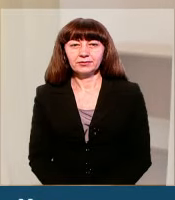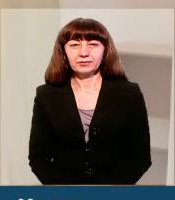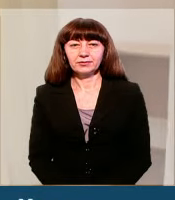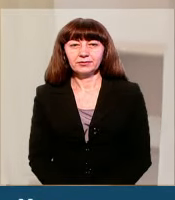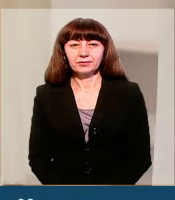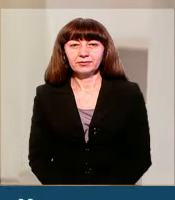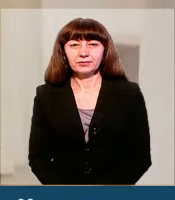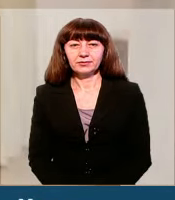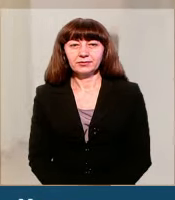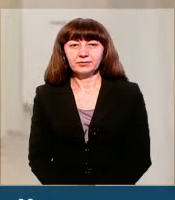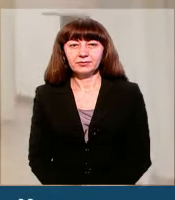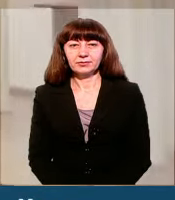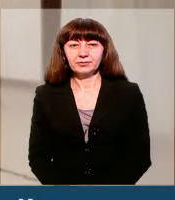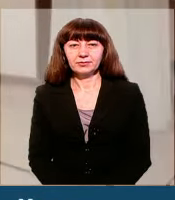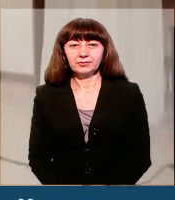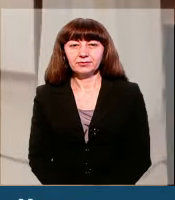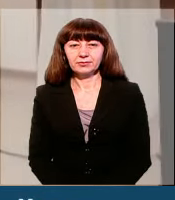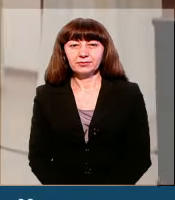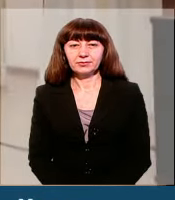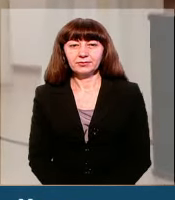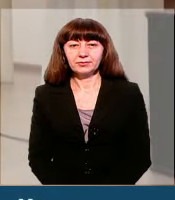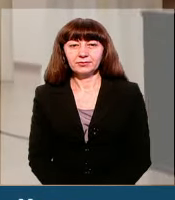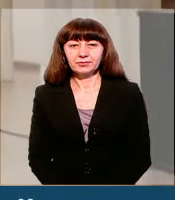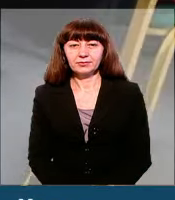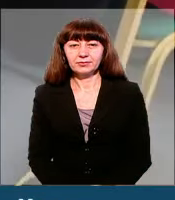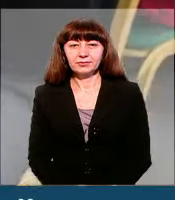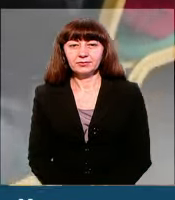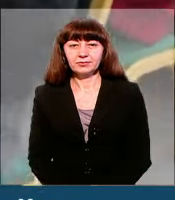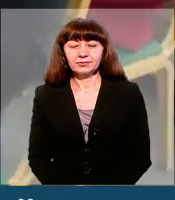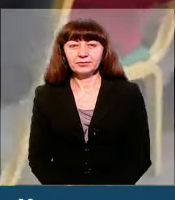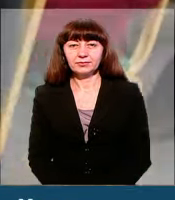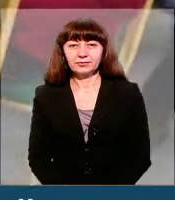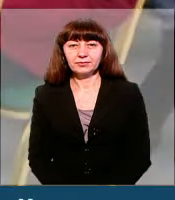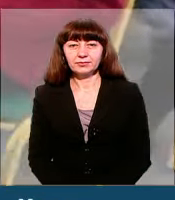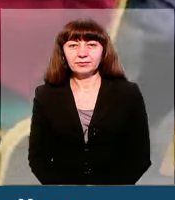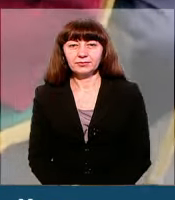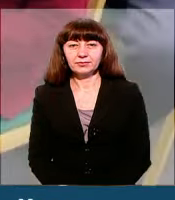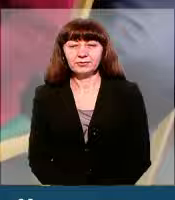Айжан Каламбаева, Бейбут Нурмуханов, Олег Сытник, телеканал «Костанай».